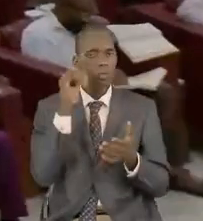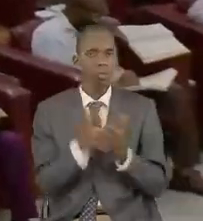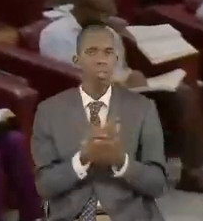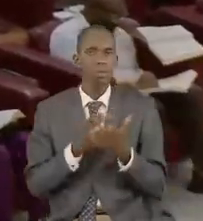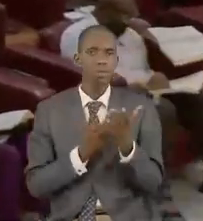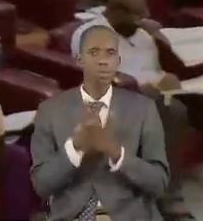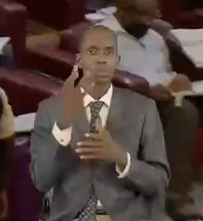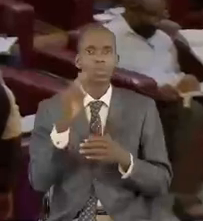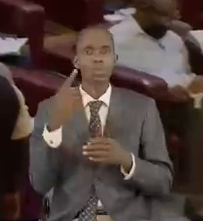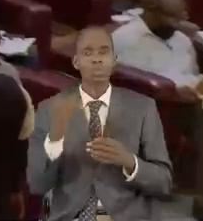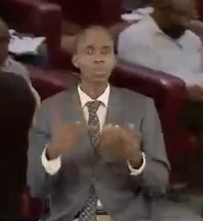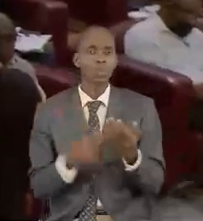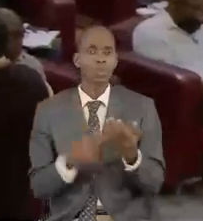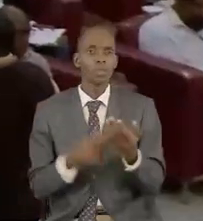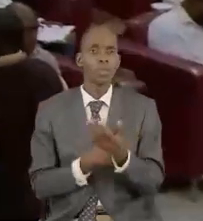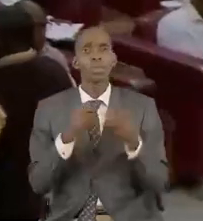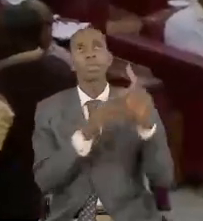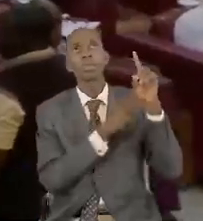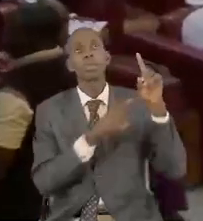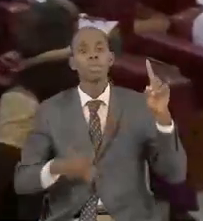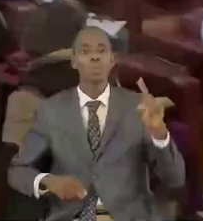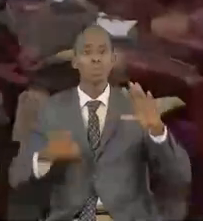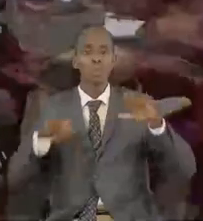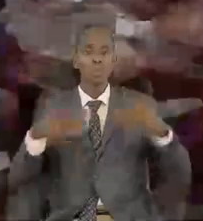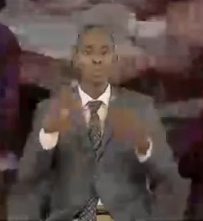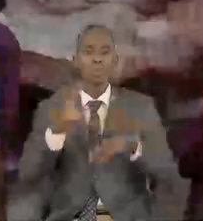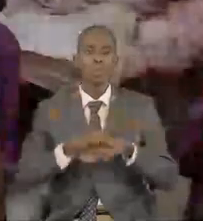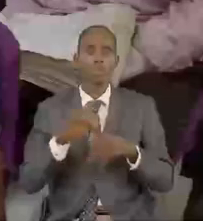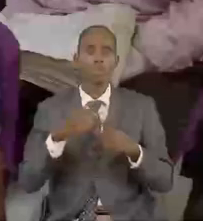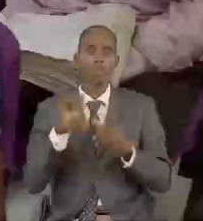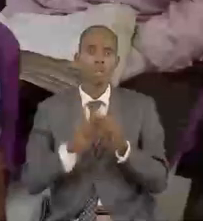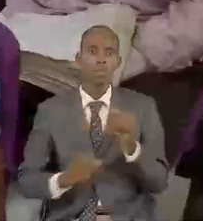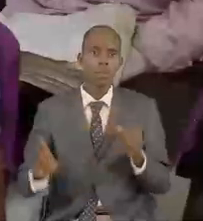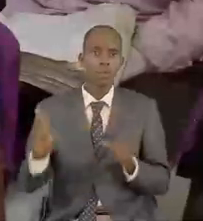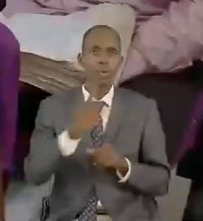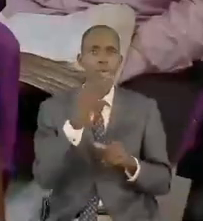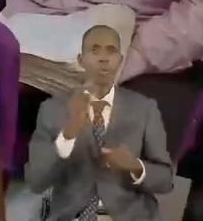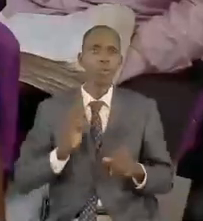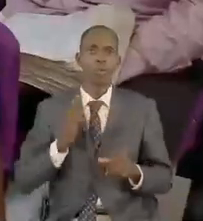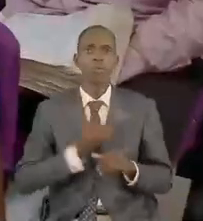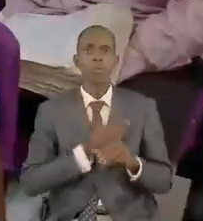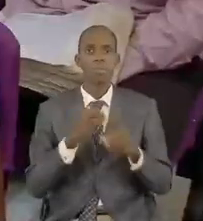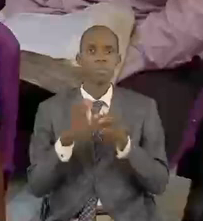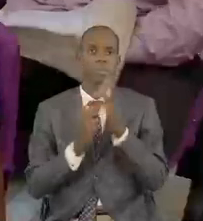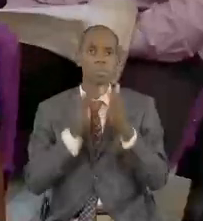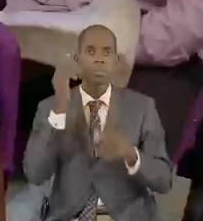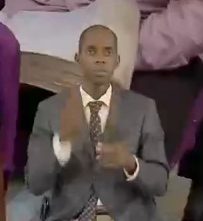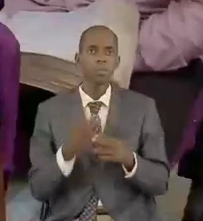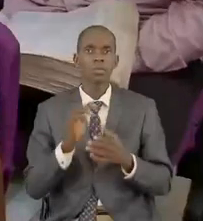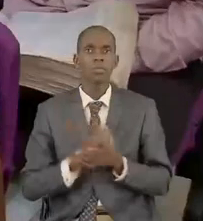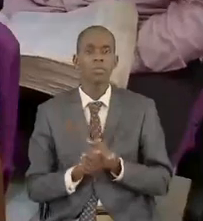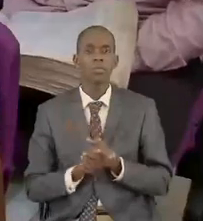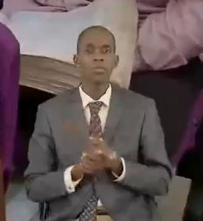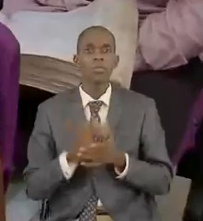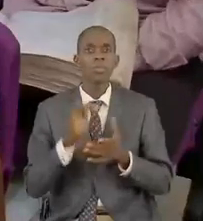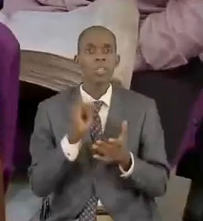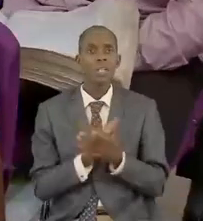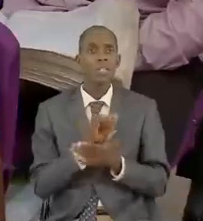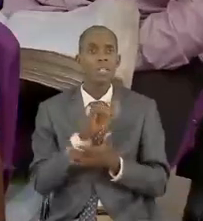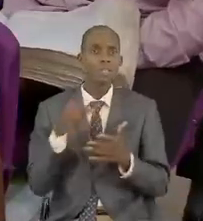l'Évangile puisse le Seigneur l'accordé à chacun de nous au nom de Jésus Christ que